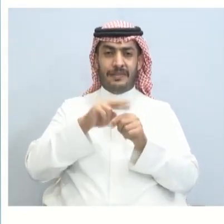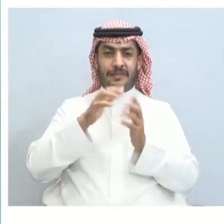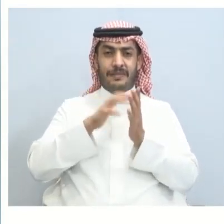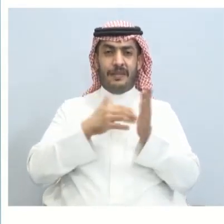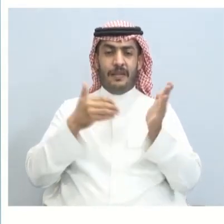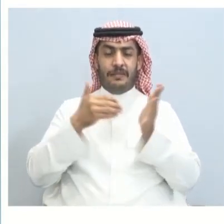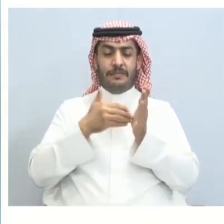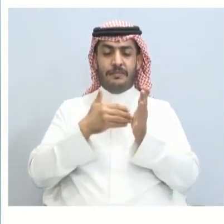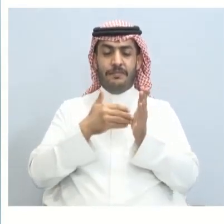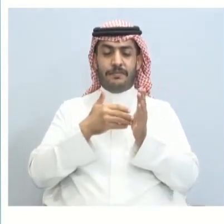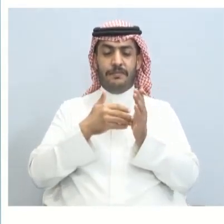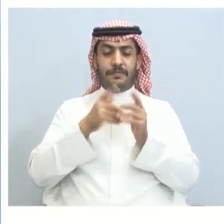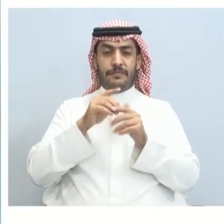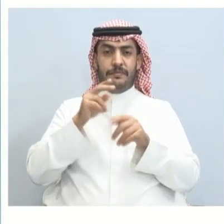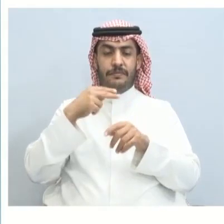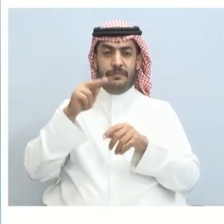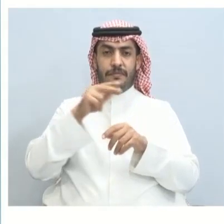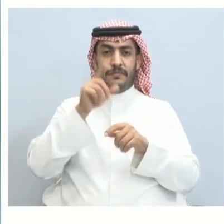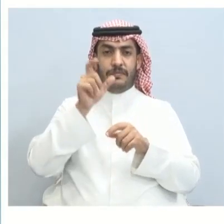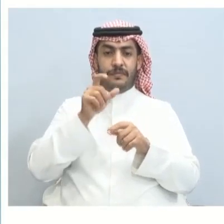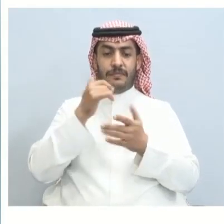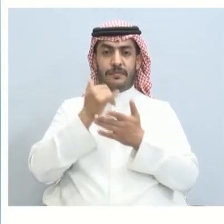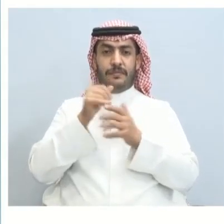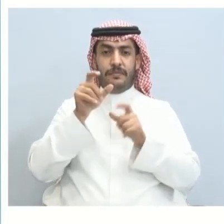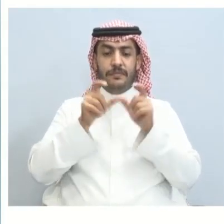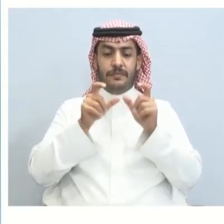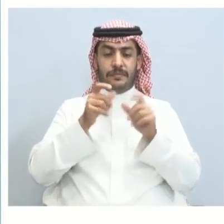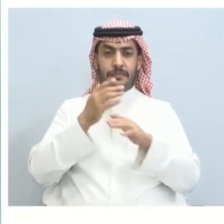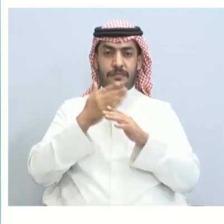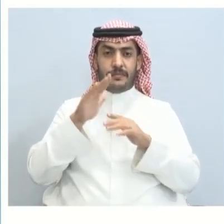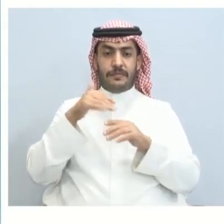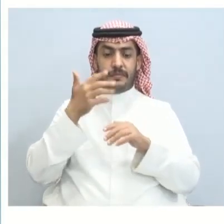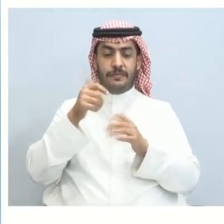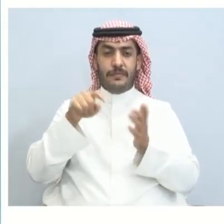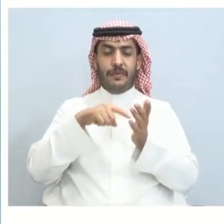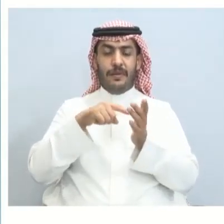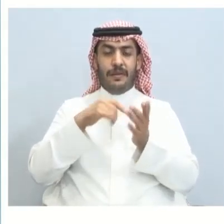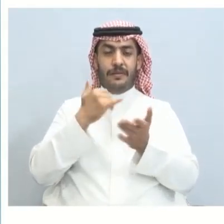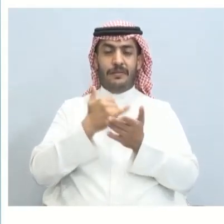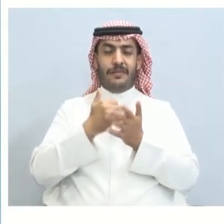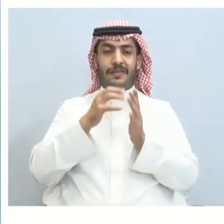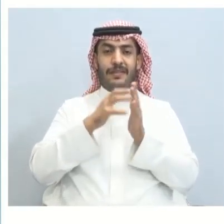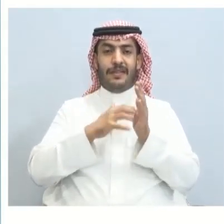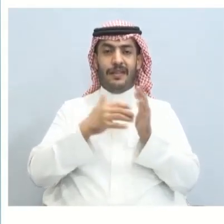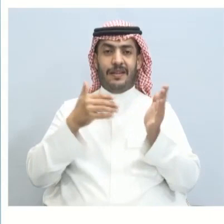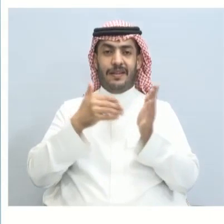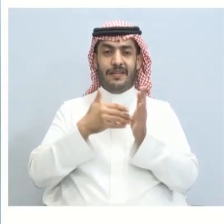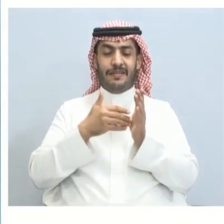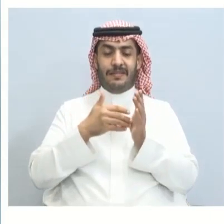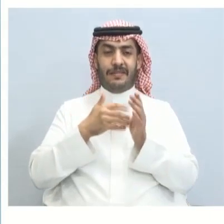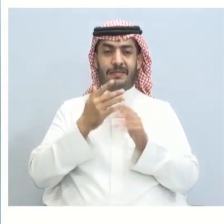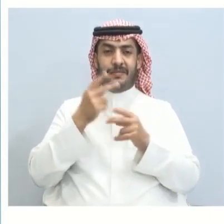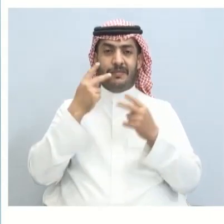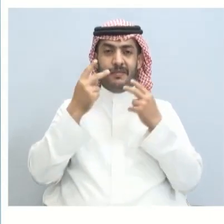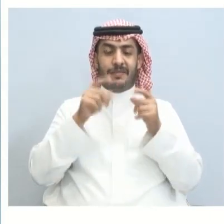النهائي وايضا ارساله للاشخاص المعنيين بعد ذلك ياخذ توقيعاتهم على الصيغه النهائيه وهذا نلاحظه